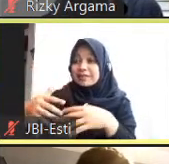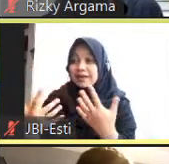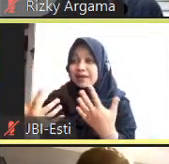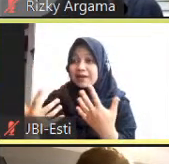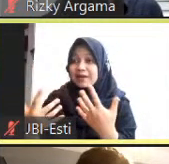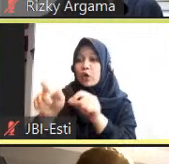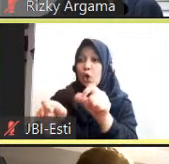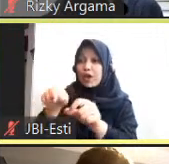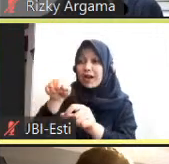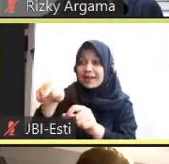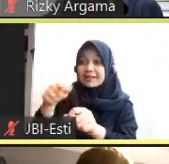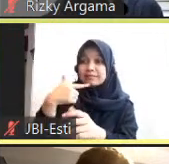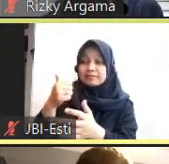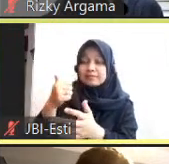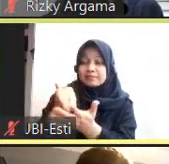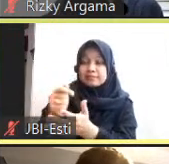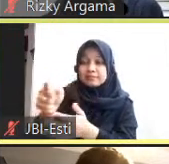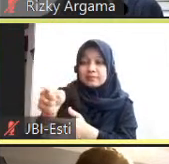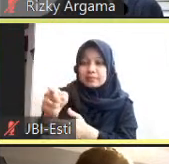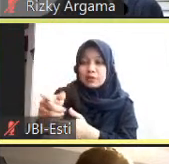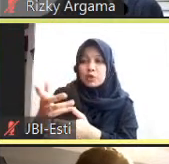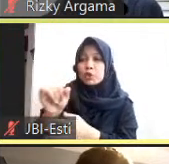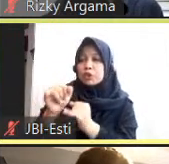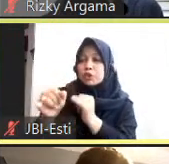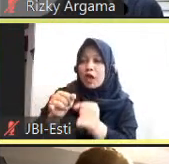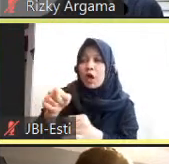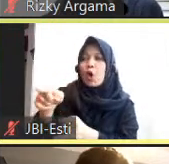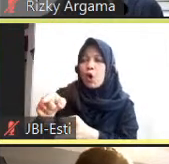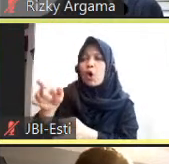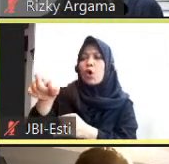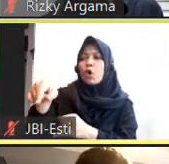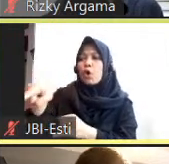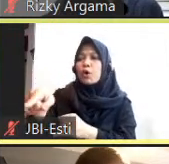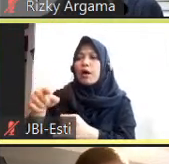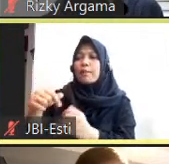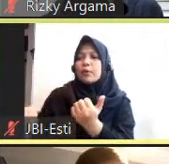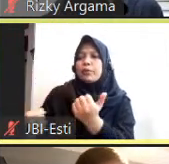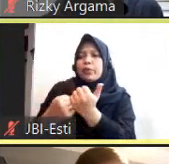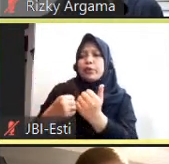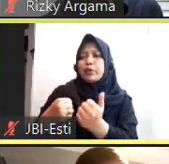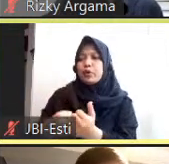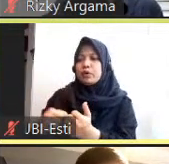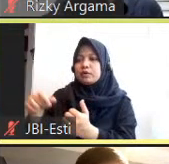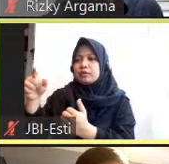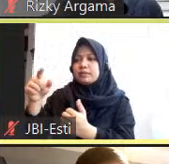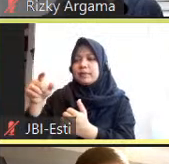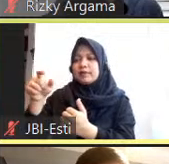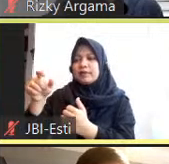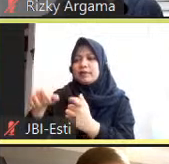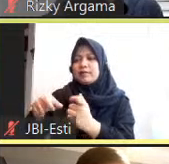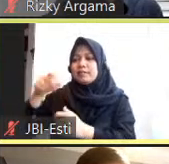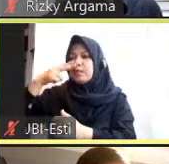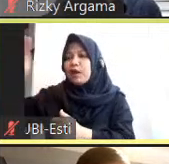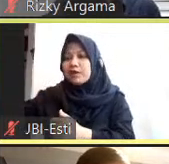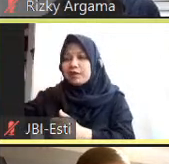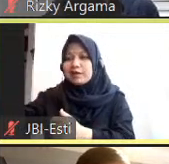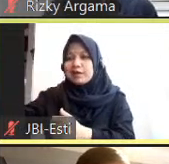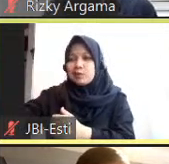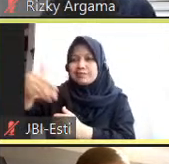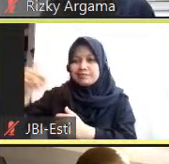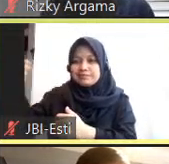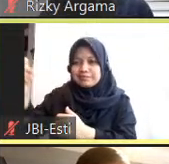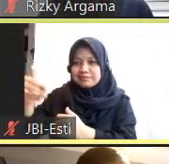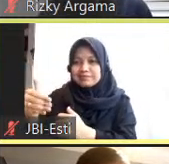agent, sebagai antek asing, kemudian macam-macam. Yang terakhir, yaitu meningkatkan